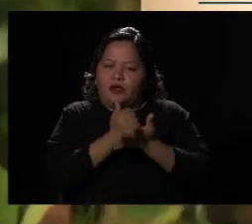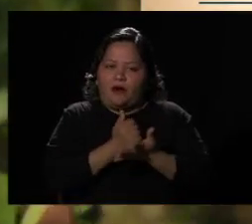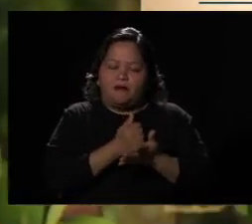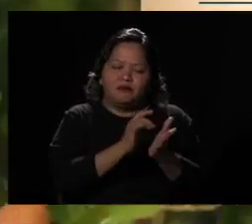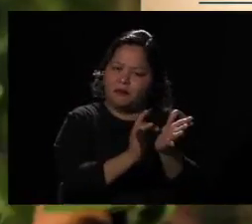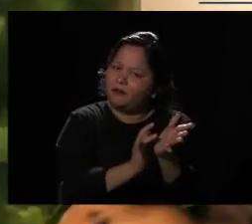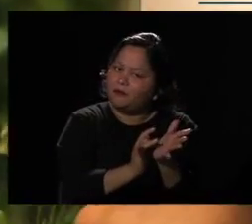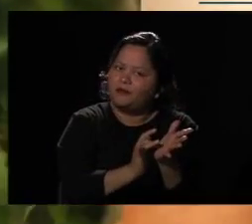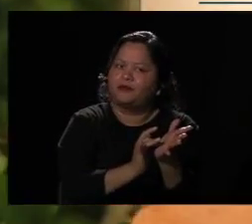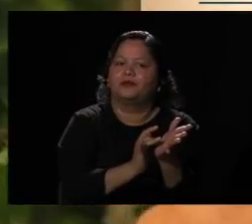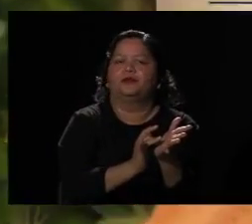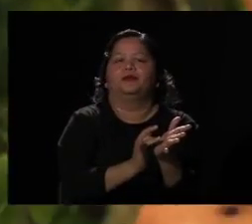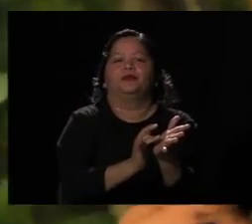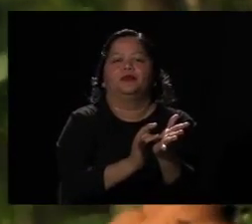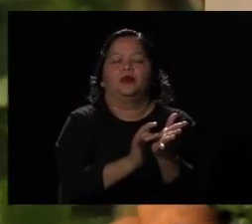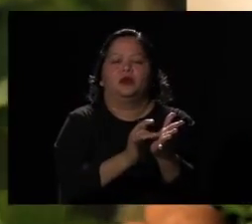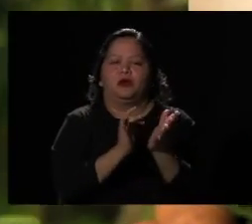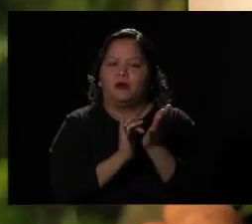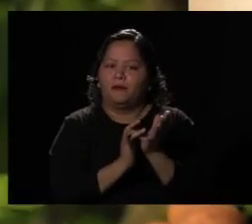aamti